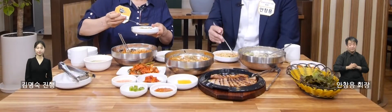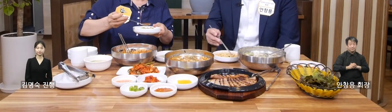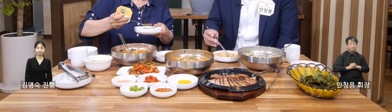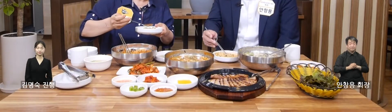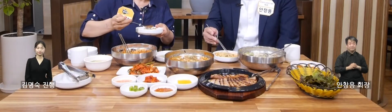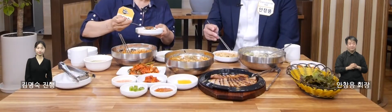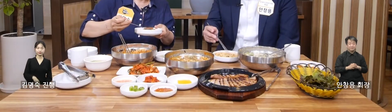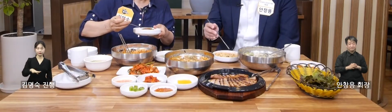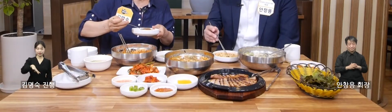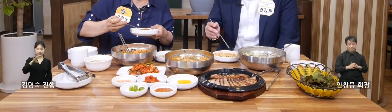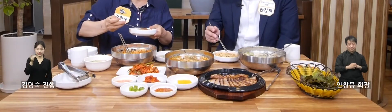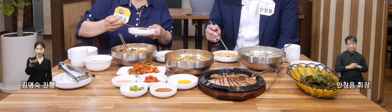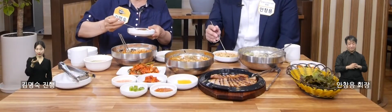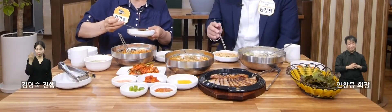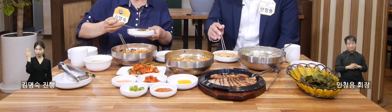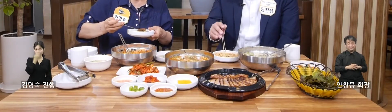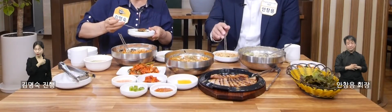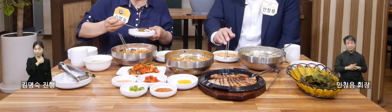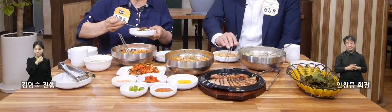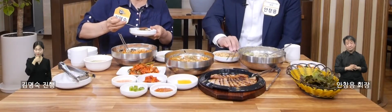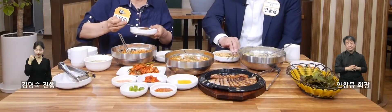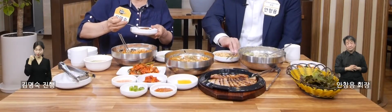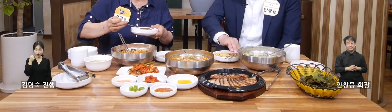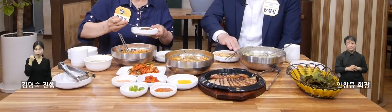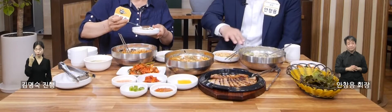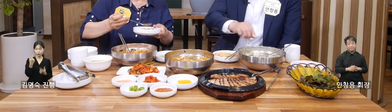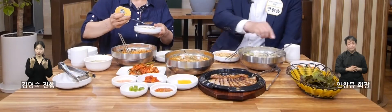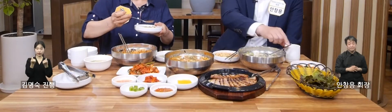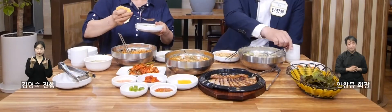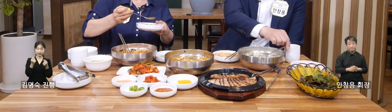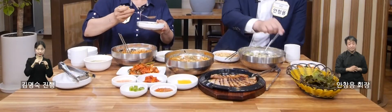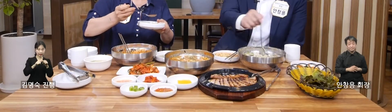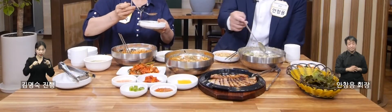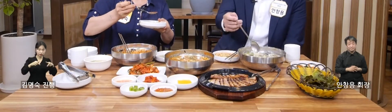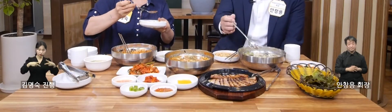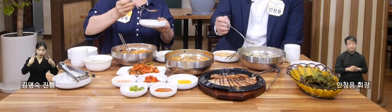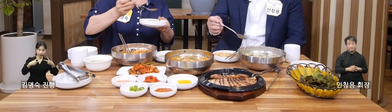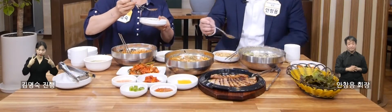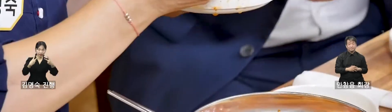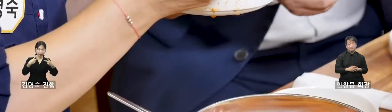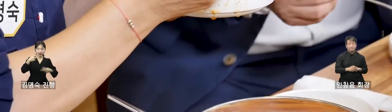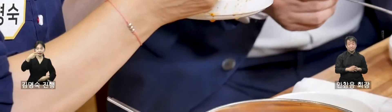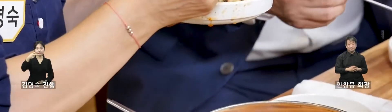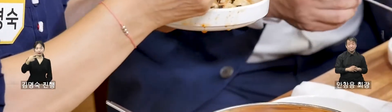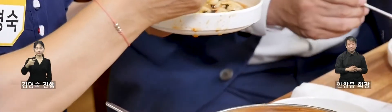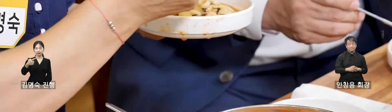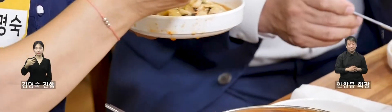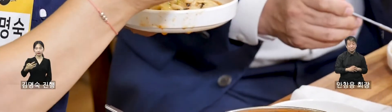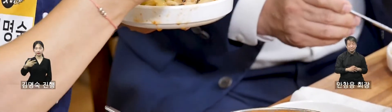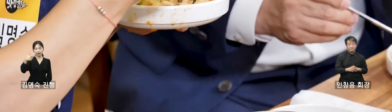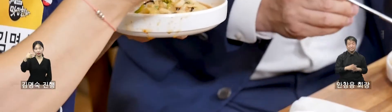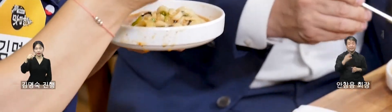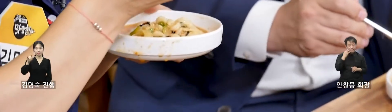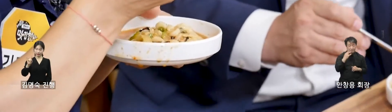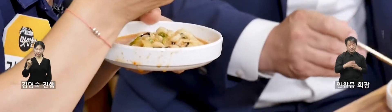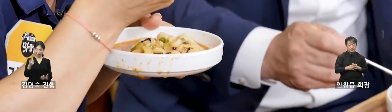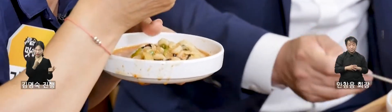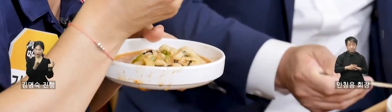일단은 이제 아까도 순한 맛에도 그렇고, 그러니까 칼국수에다가 이게 들깨는 다 조금씩 이렇게 올려주셨네요. 네.